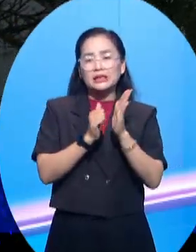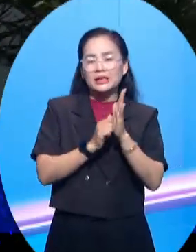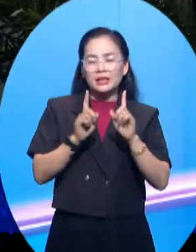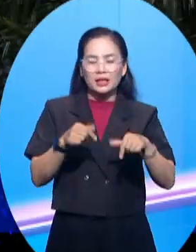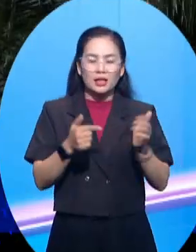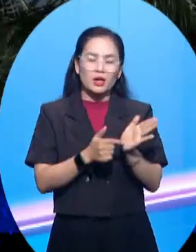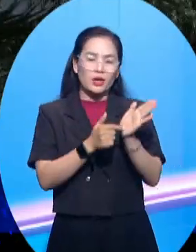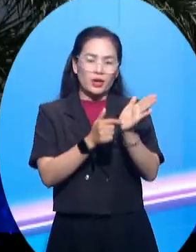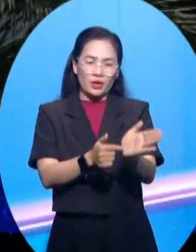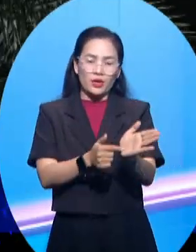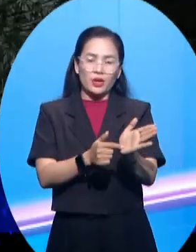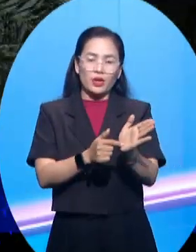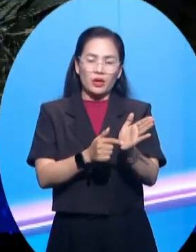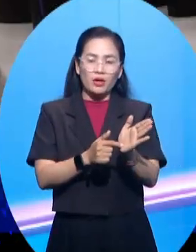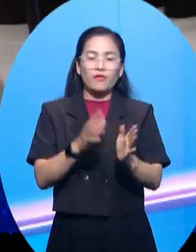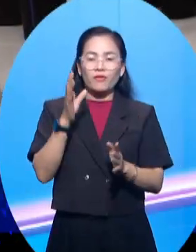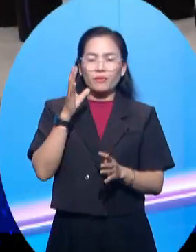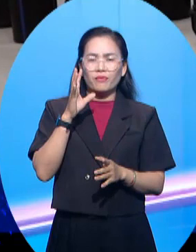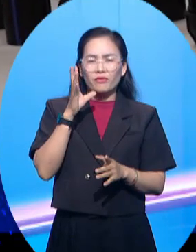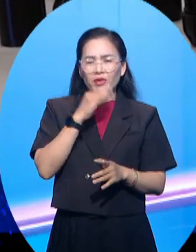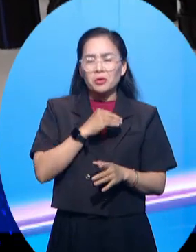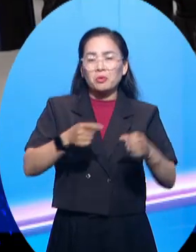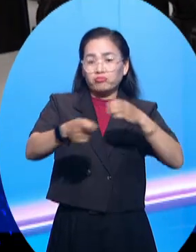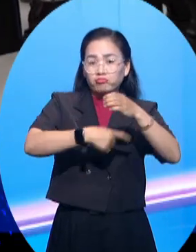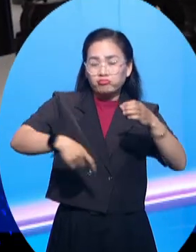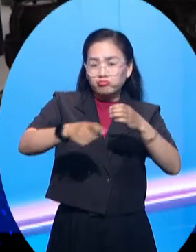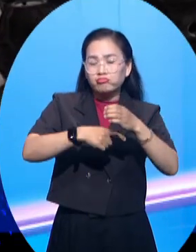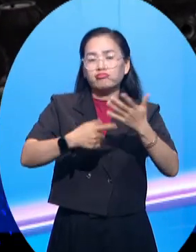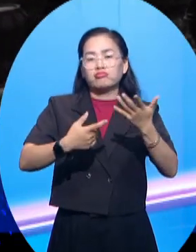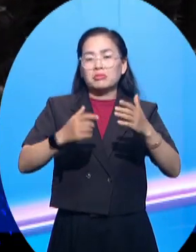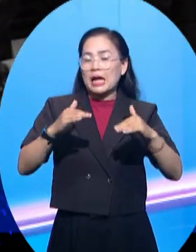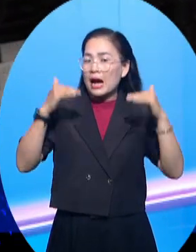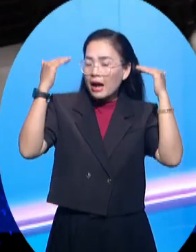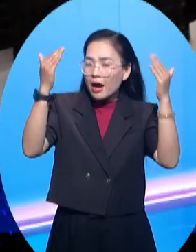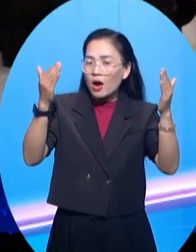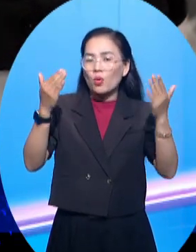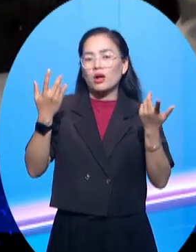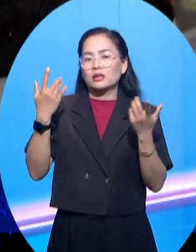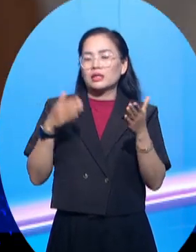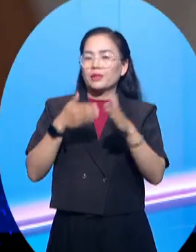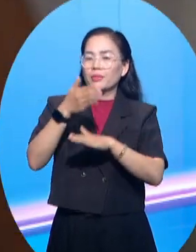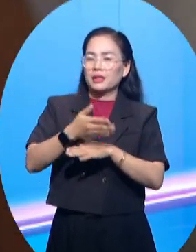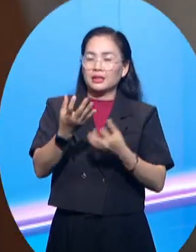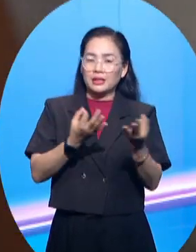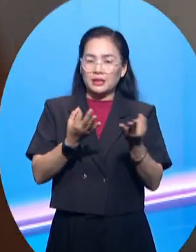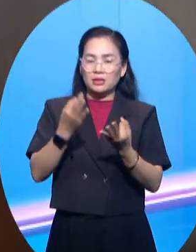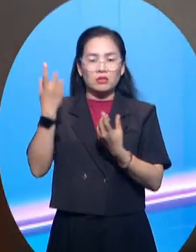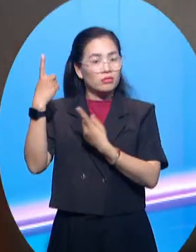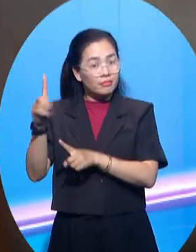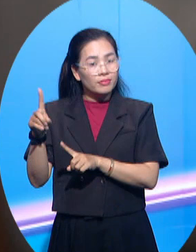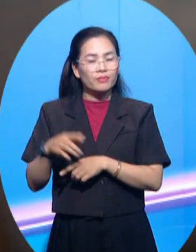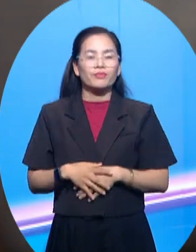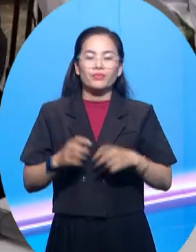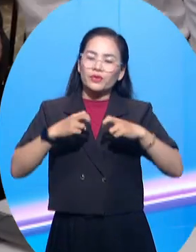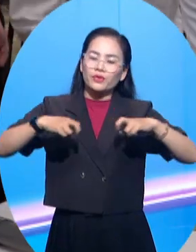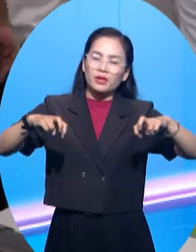triển nông nghiệp ứng dụng công nghệ cao như tăng giá trị nông sản, tiếp cận thị trường quốc tế chuyên nghiệp bài bản hơn. Trong phần trao đổi sôi nổi của phiên tọa